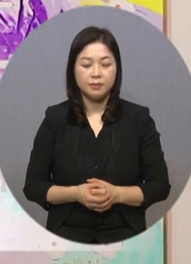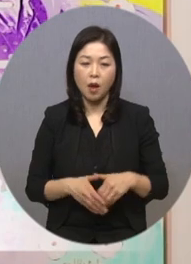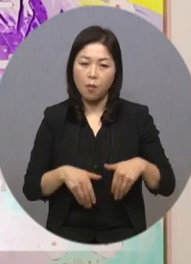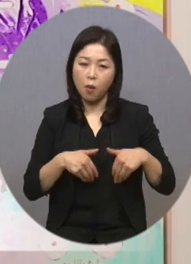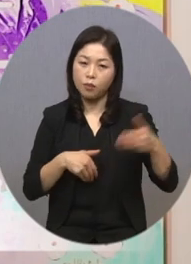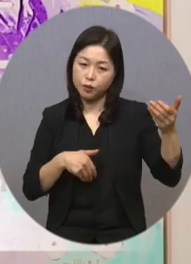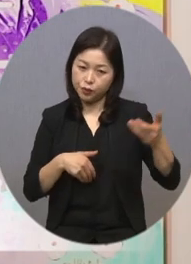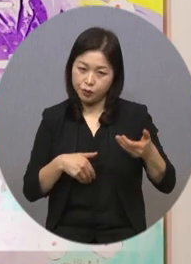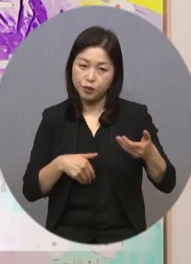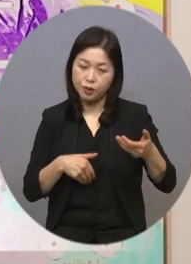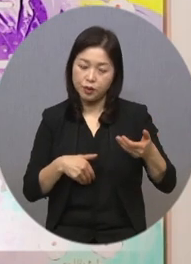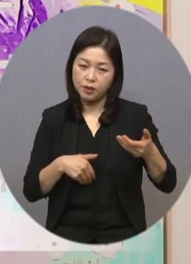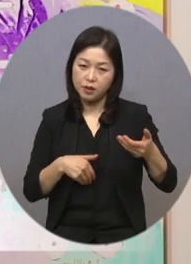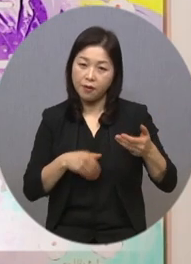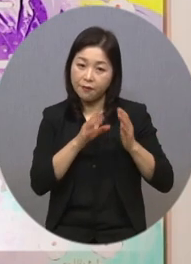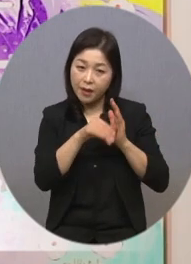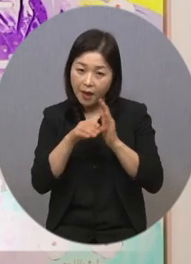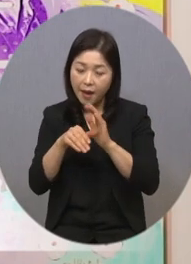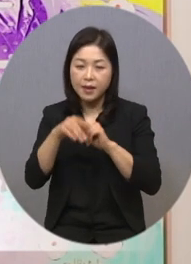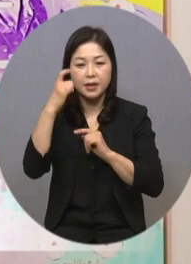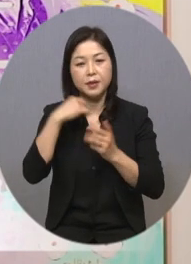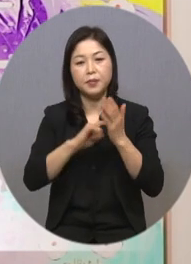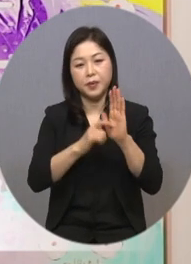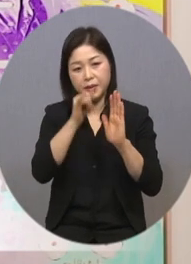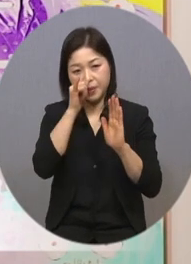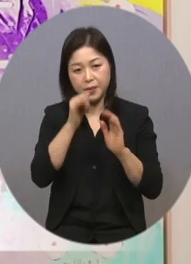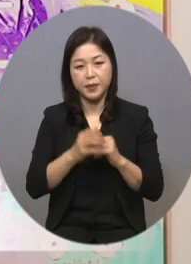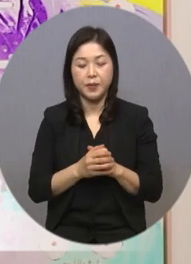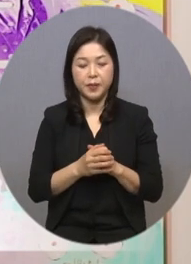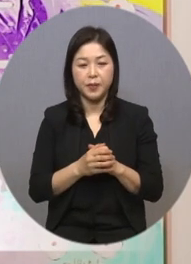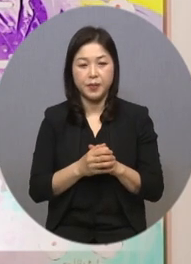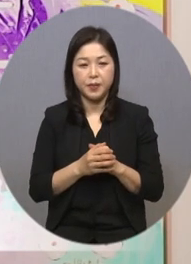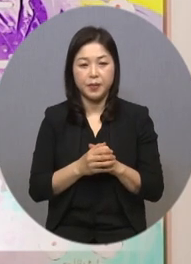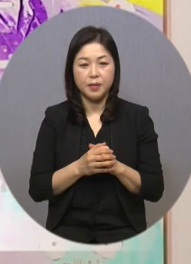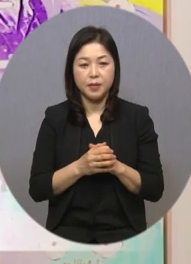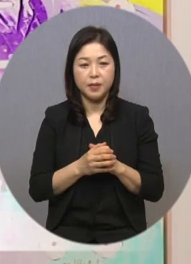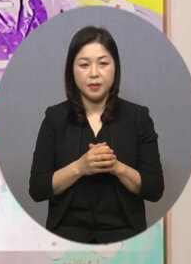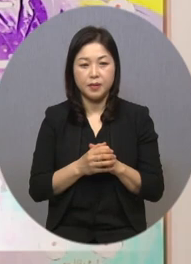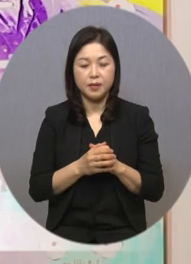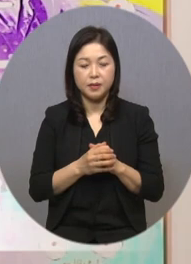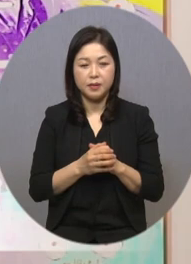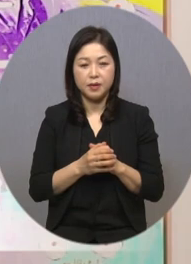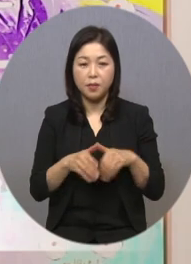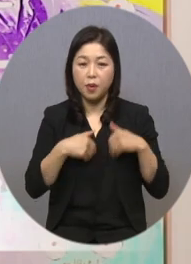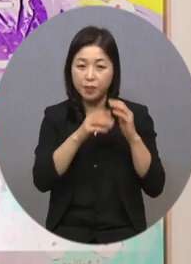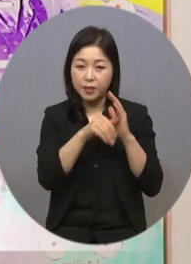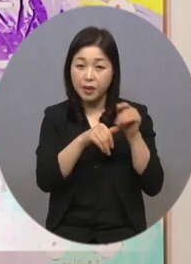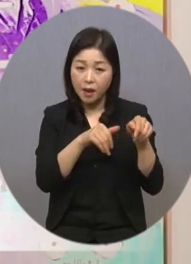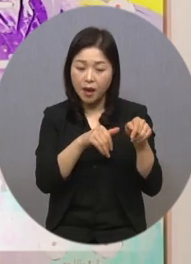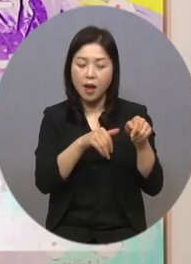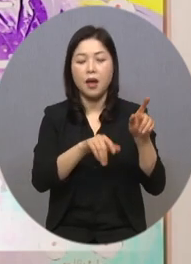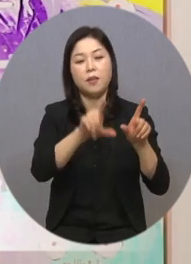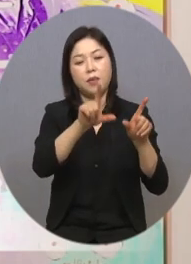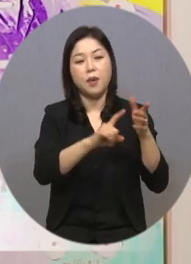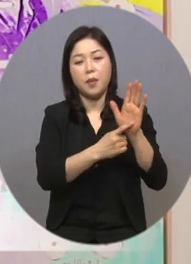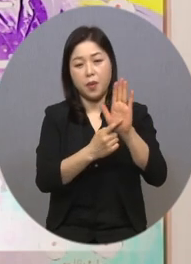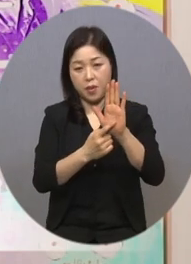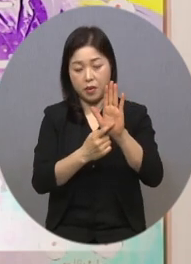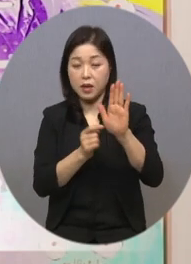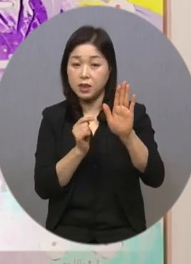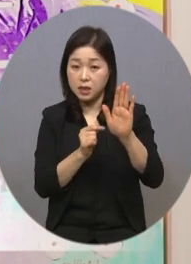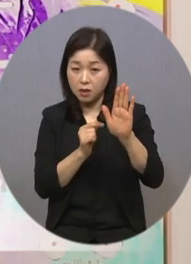주는 계절이 주는 그런 느낌들을 표현한 거고 꼭 계절에서 나타나는 어떤 형상보다